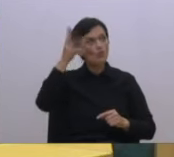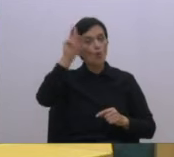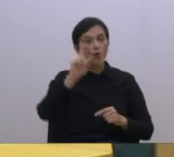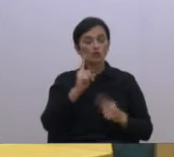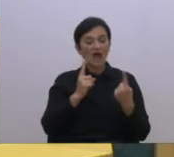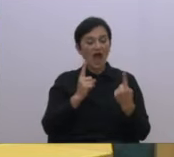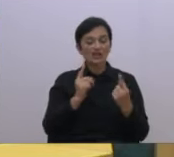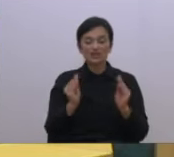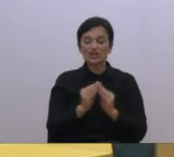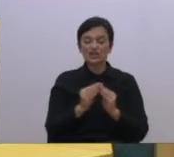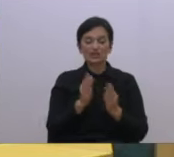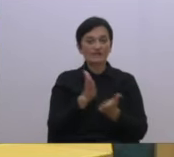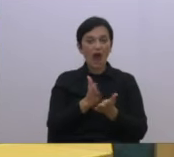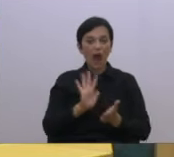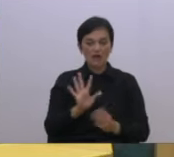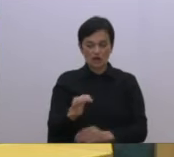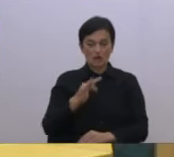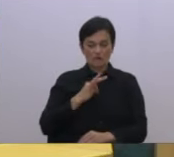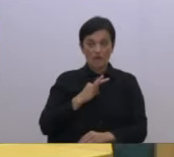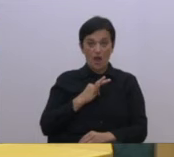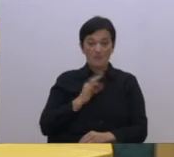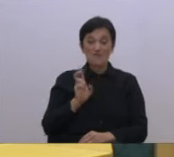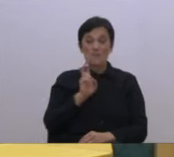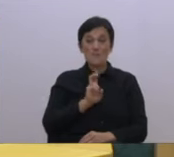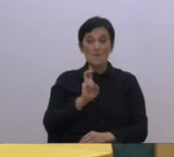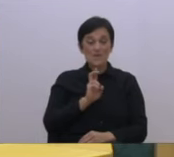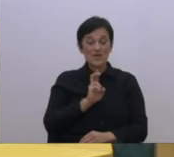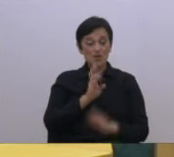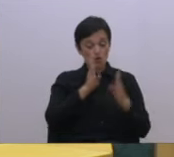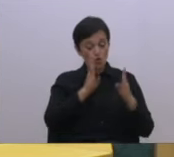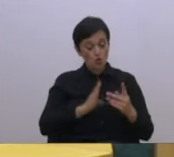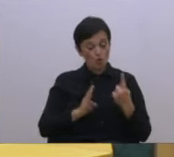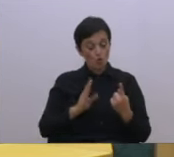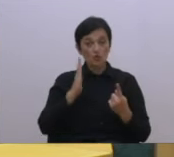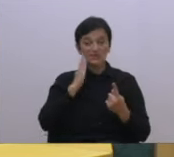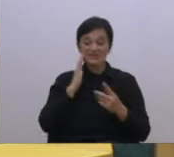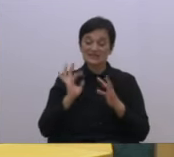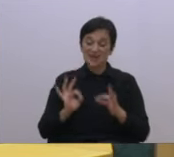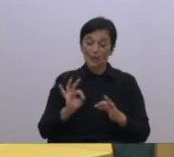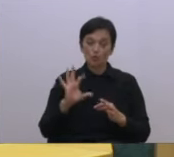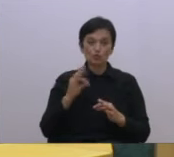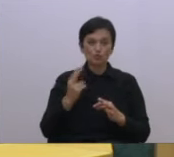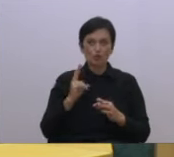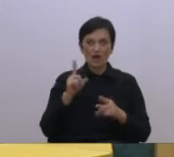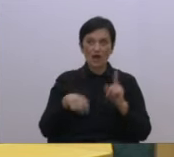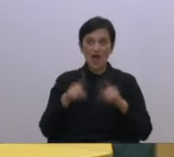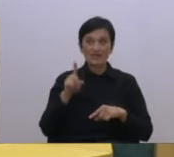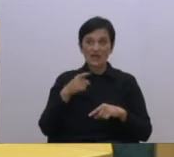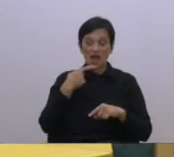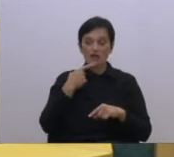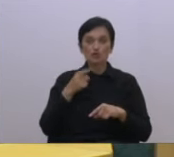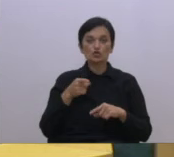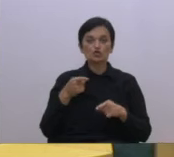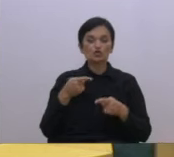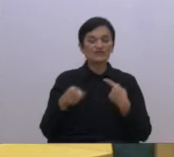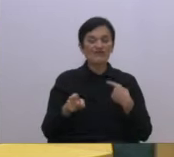იგივე არ არისო, გვეუბნებიან, და ბიოლოგიური სქესი ერთია და სამართლებრივი თუ სოციალური სქესსაც ხანდახან რომ ეძახიან, არის თურმე